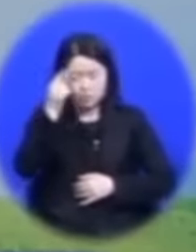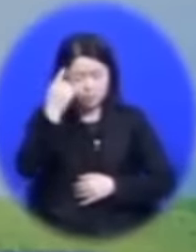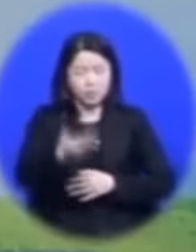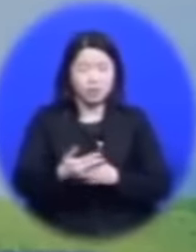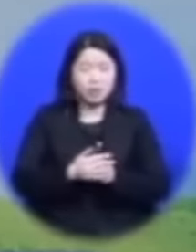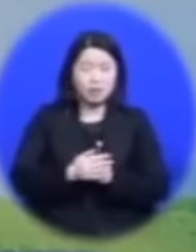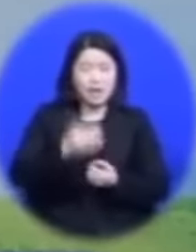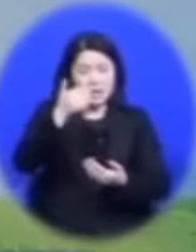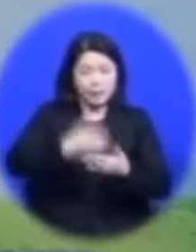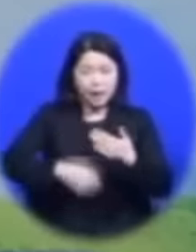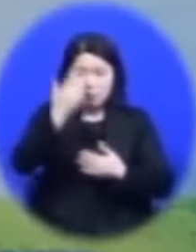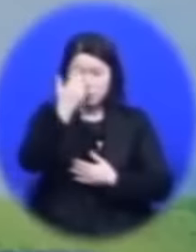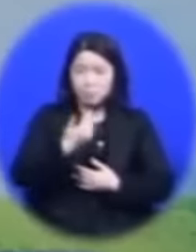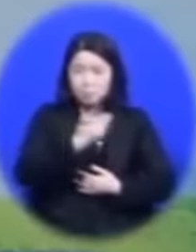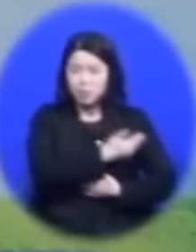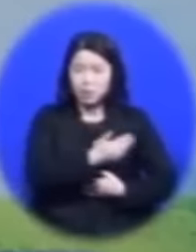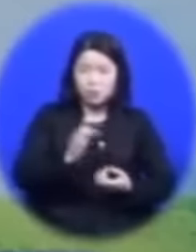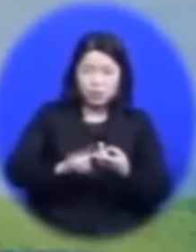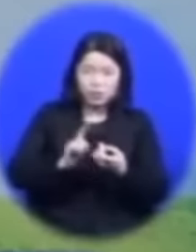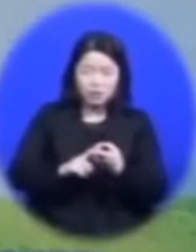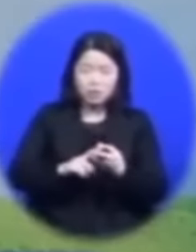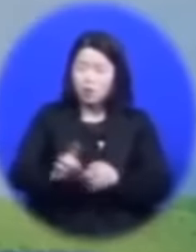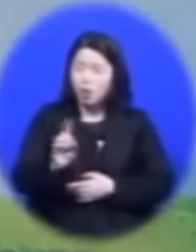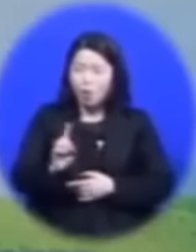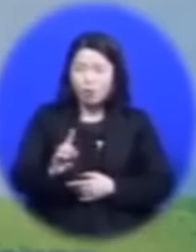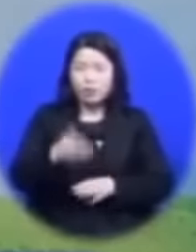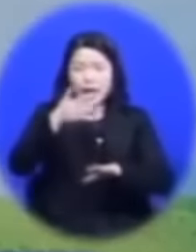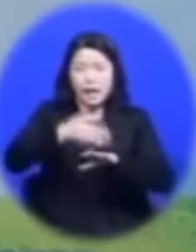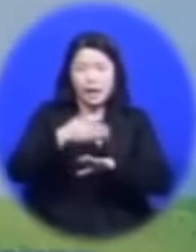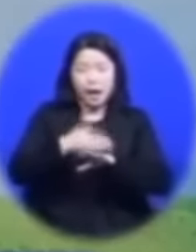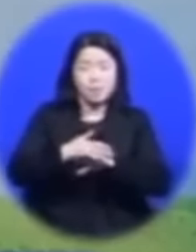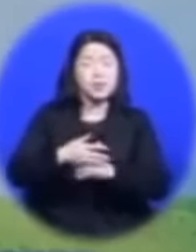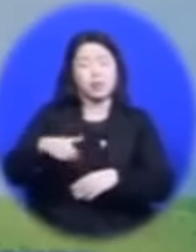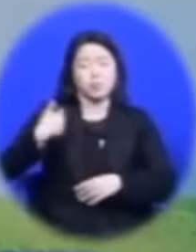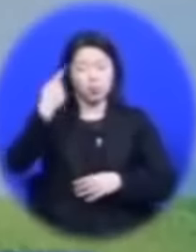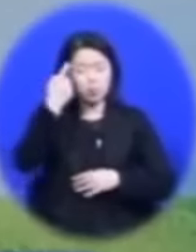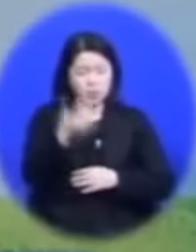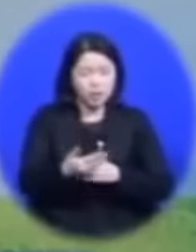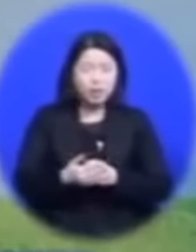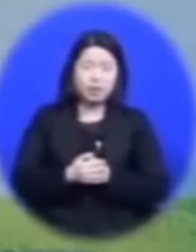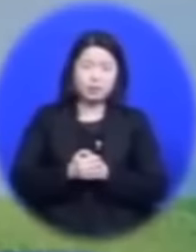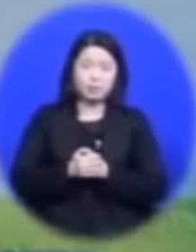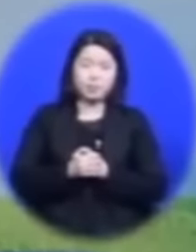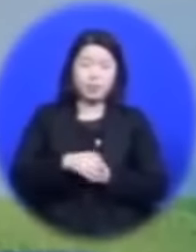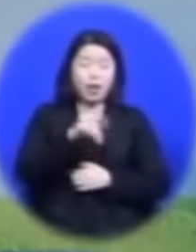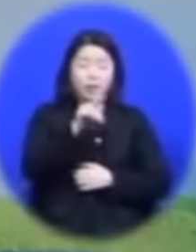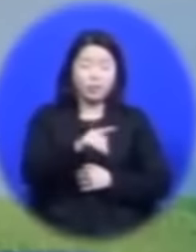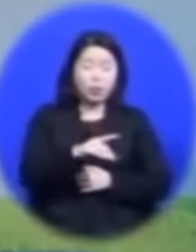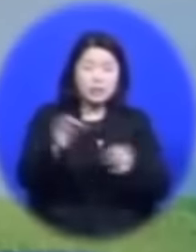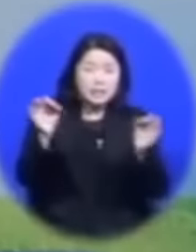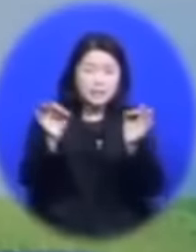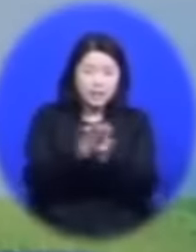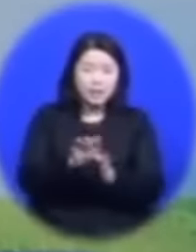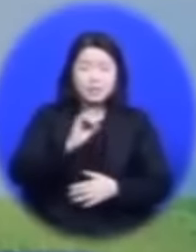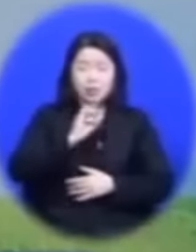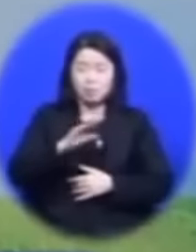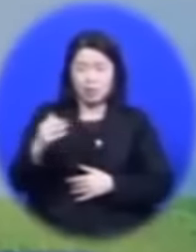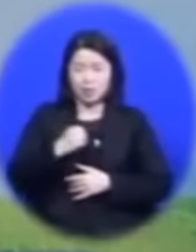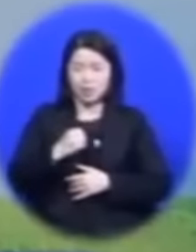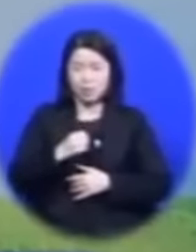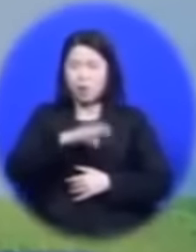남은 반쪽에 대해서 어떻게 그렇게 감사할 줄을 모르느냐? 너는 없어진 것만 가지고